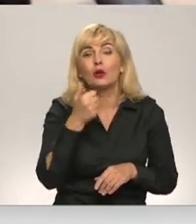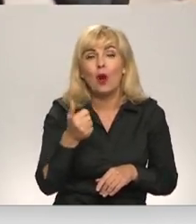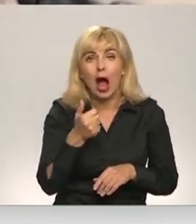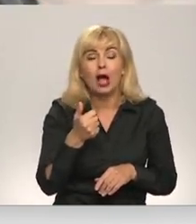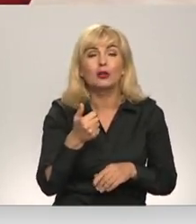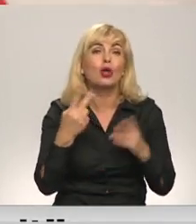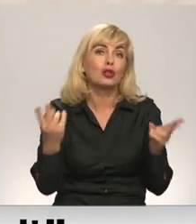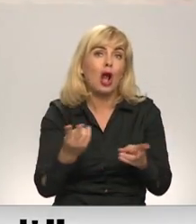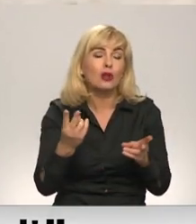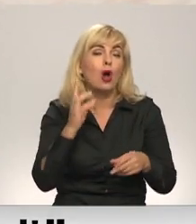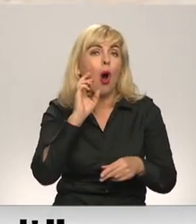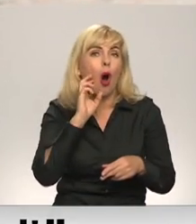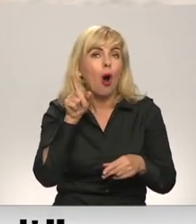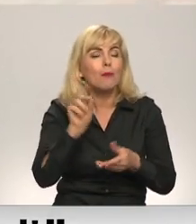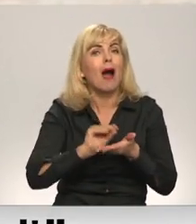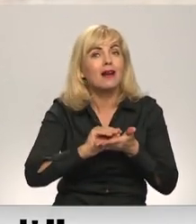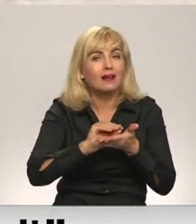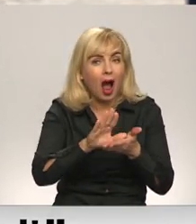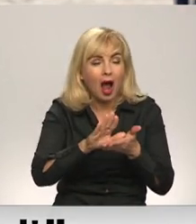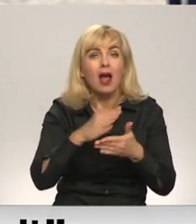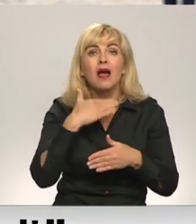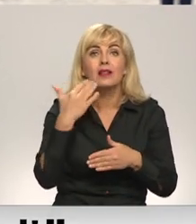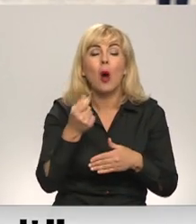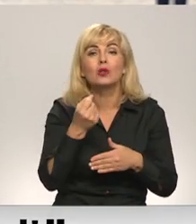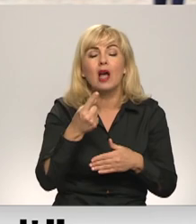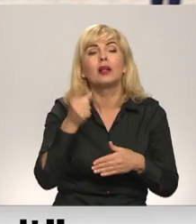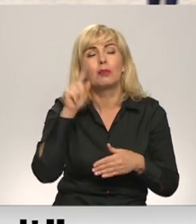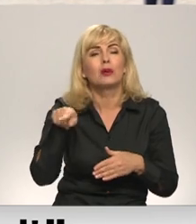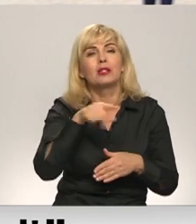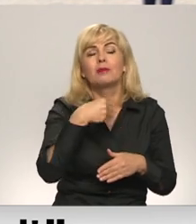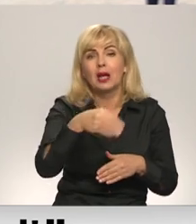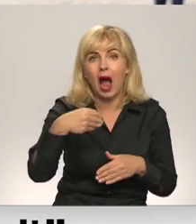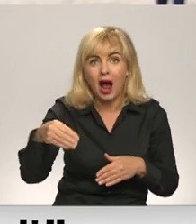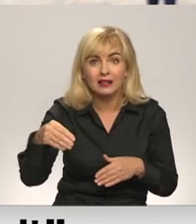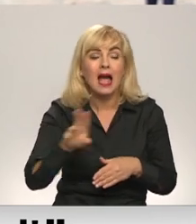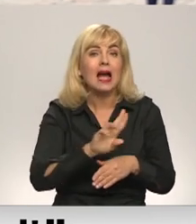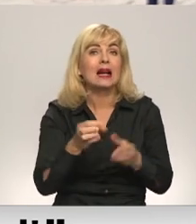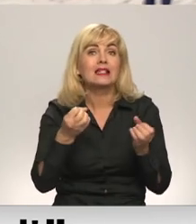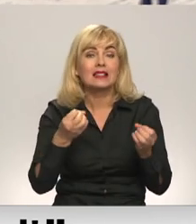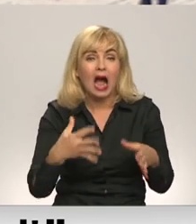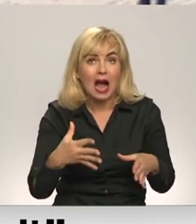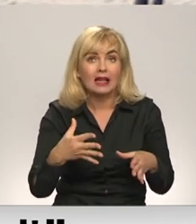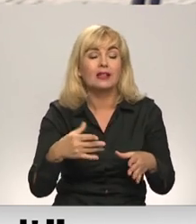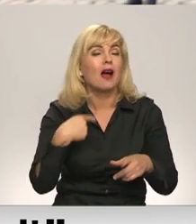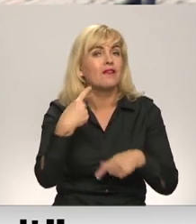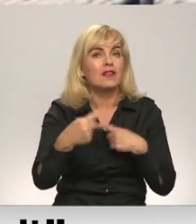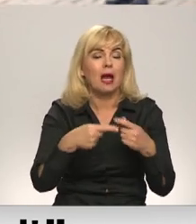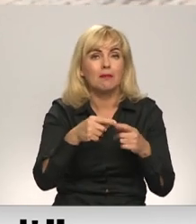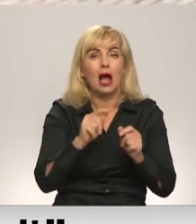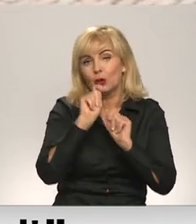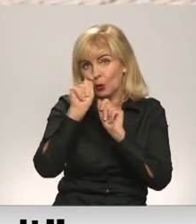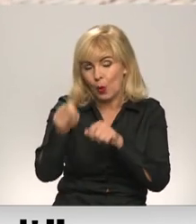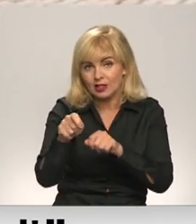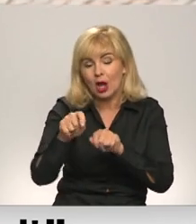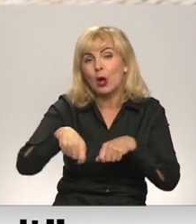tradīcija mana nomai krāt. Tagad jau daudz sanāk ar karti norēķināties, bet visu, kas ir skaidrā naudā, tas aiziet vienmēr. Dod